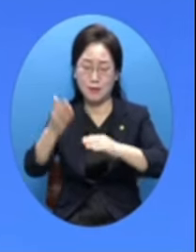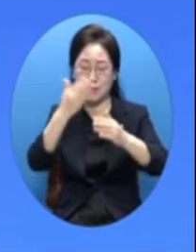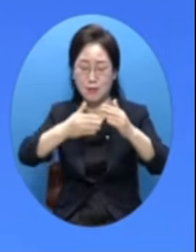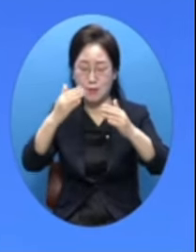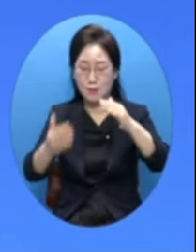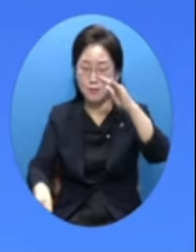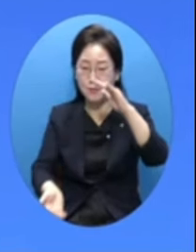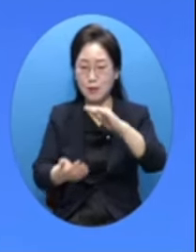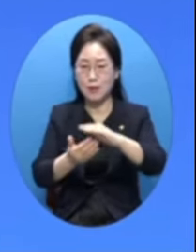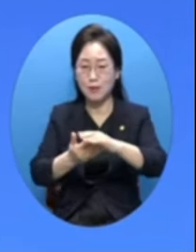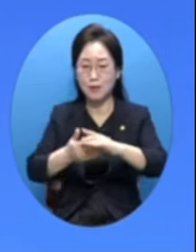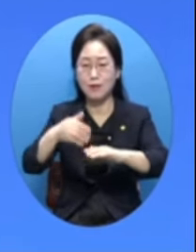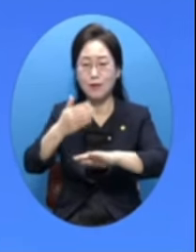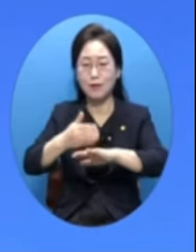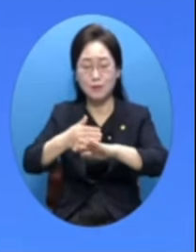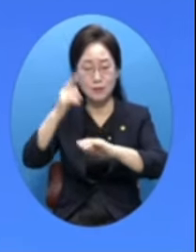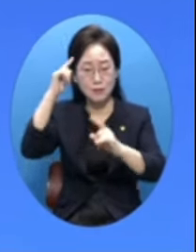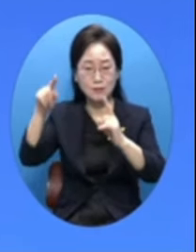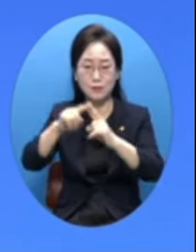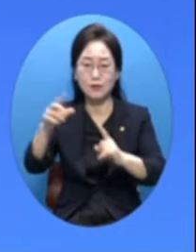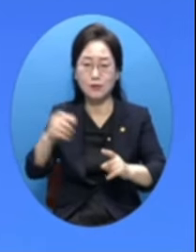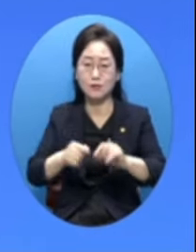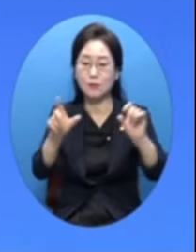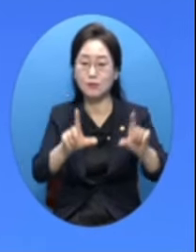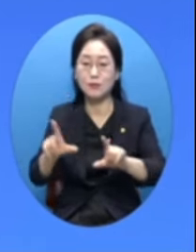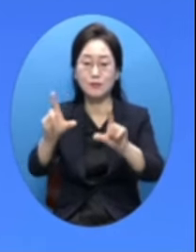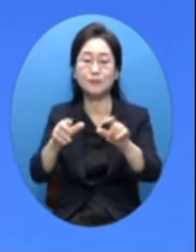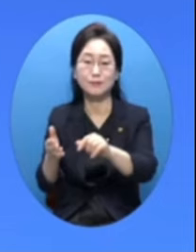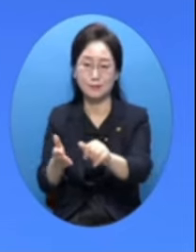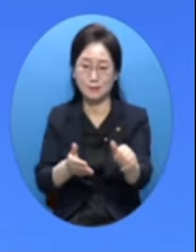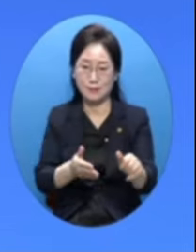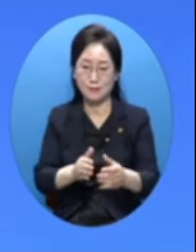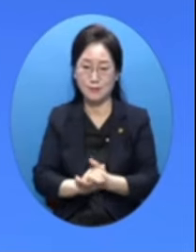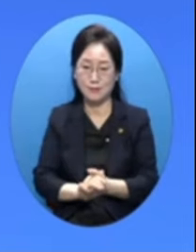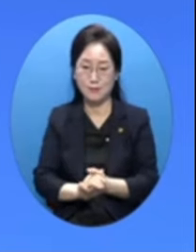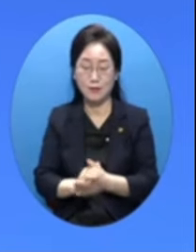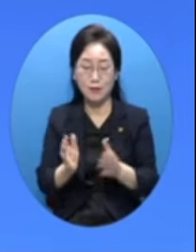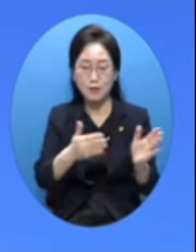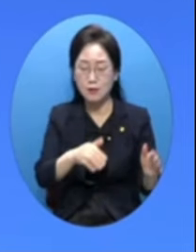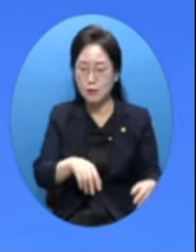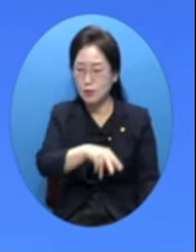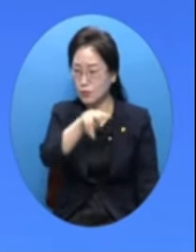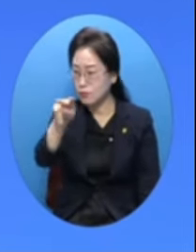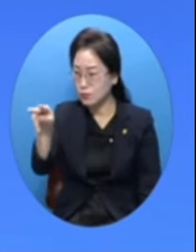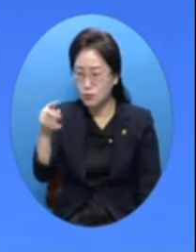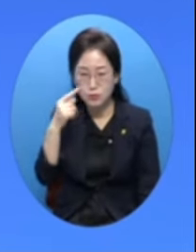절대 감사할 삶을 살아가야 되는 것입니다. 그러나 우리 주위를 둘러보면